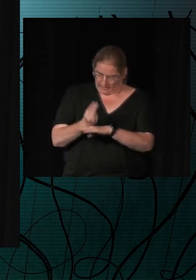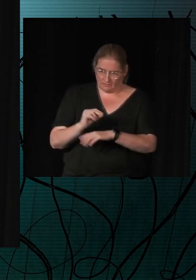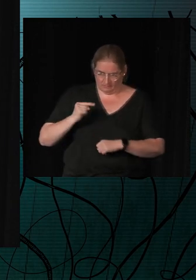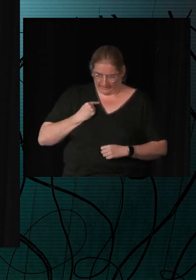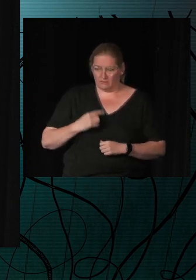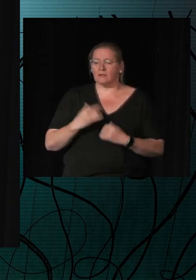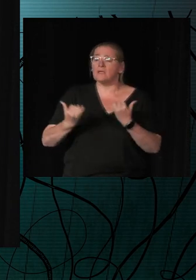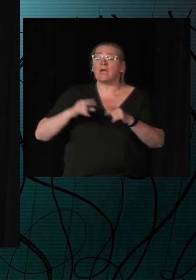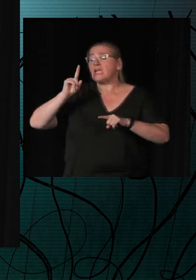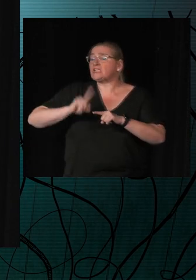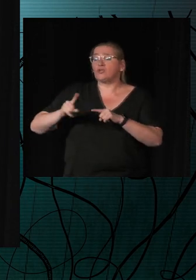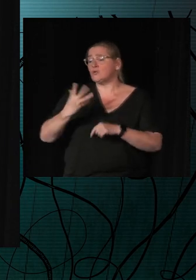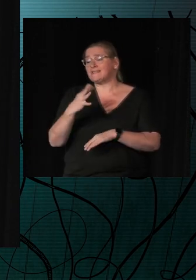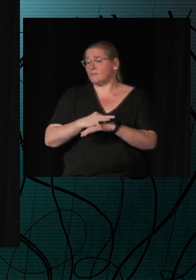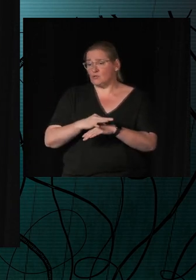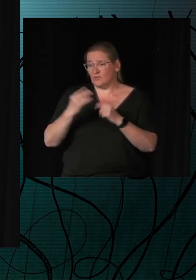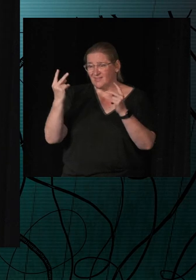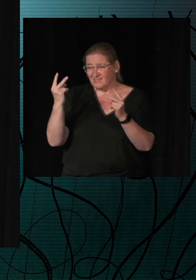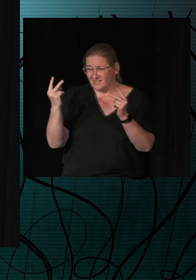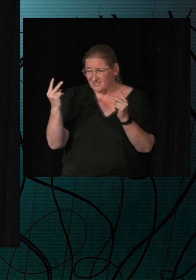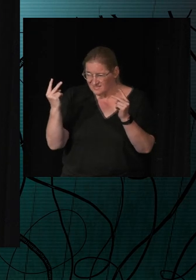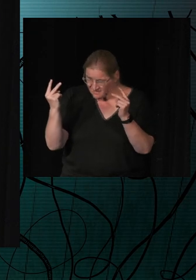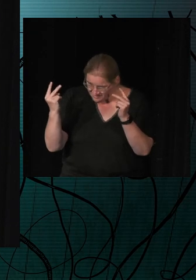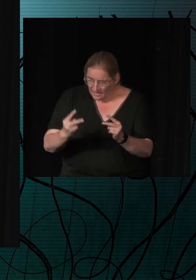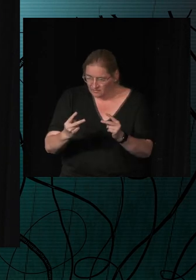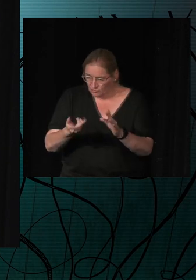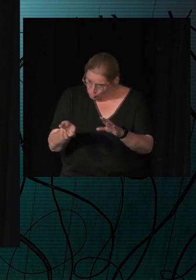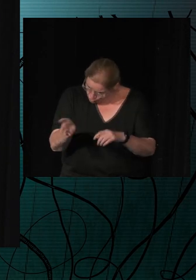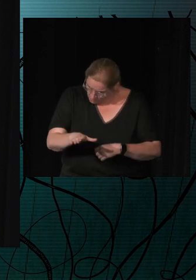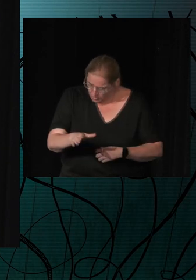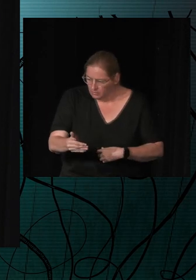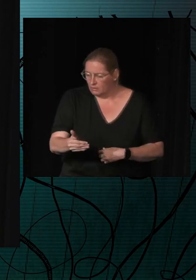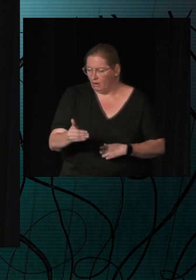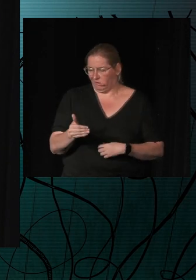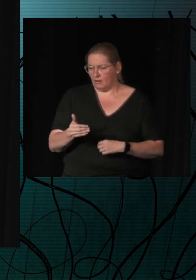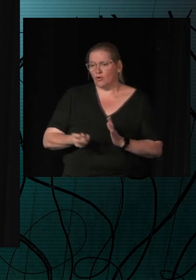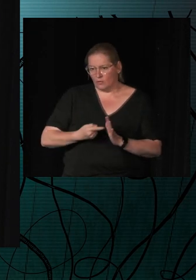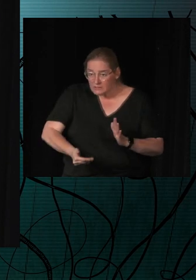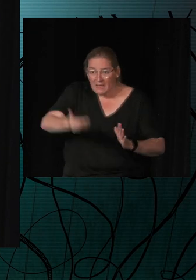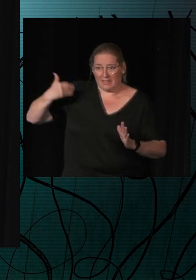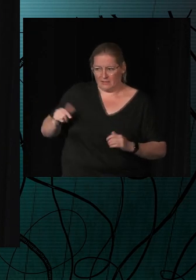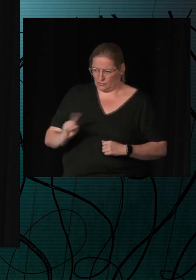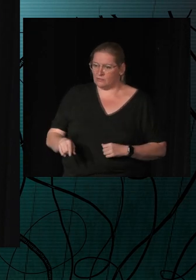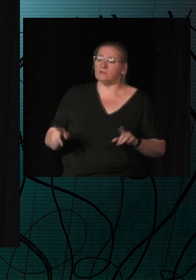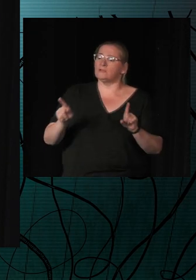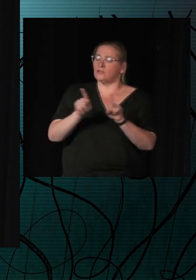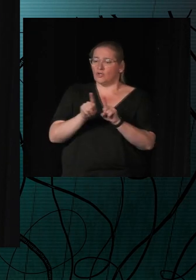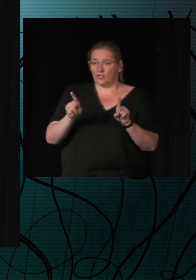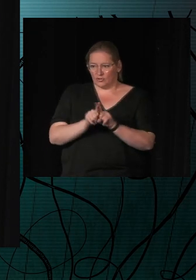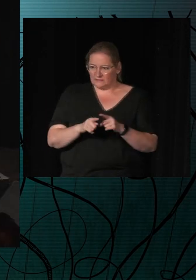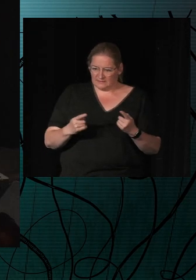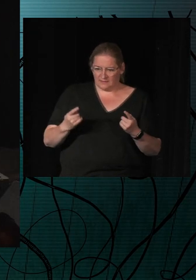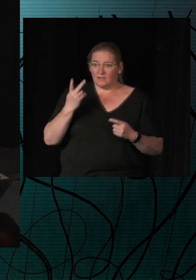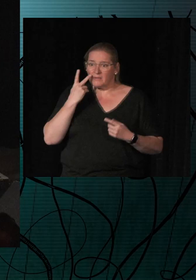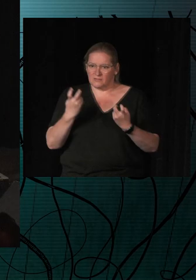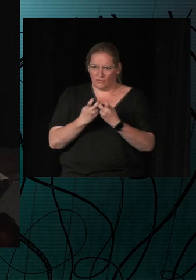dessus et que je meurs dans les 5 minutes je vais recommencer juste avant la salle d'avant donc je m'en fiche dans absolu on perd un peu cette il a la pression aussi de l'autoave c'est que quand on voit le jeu